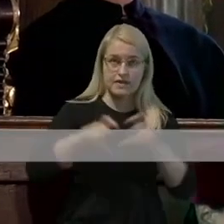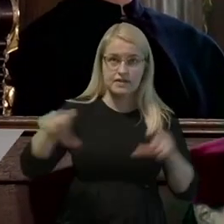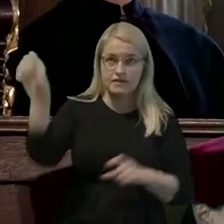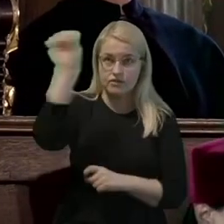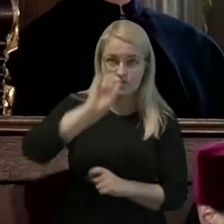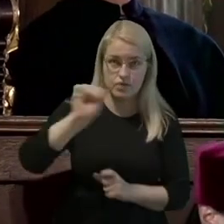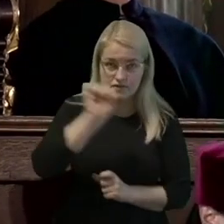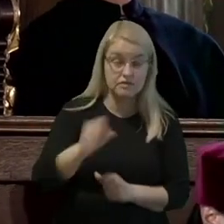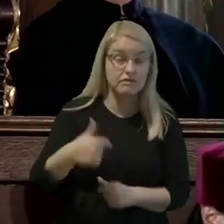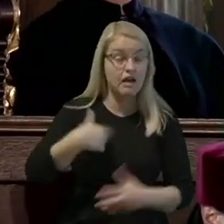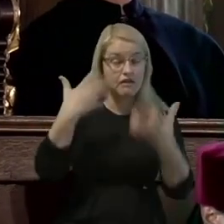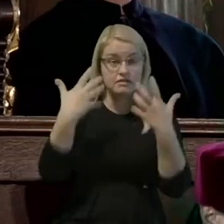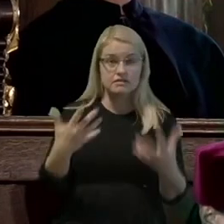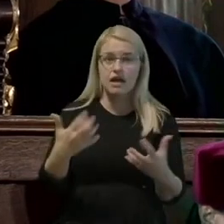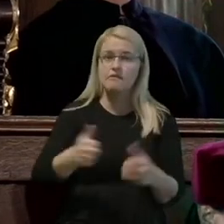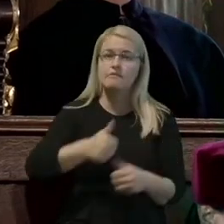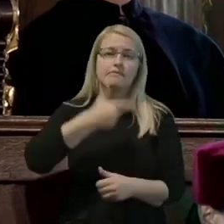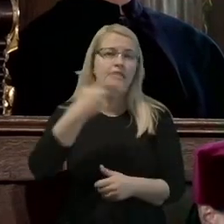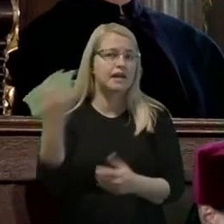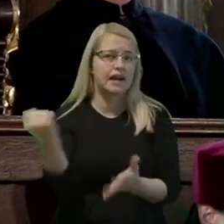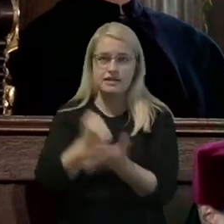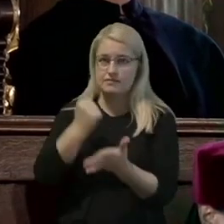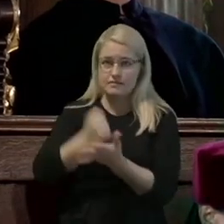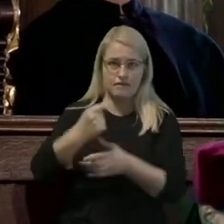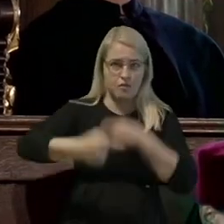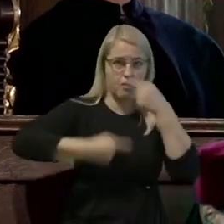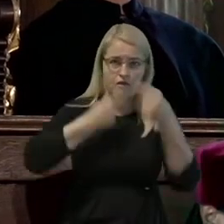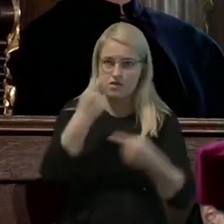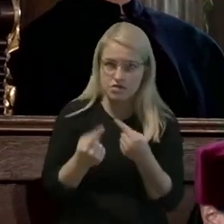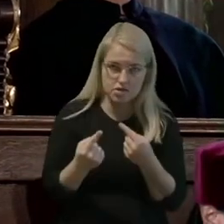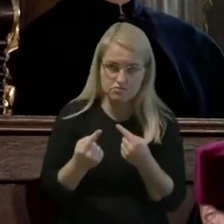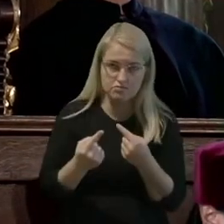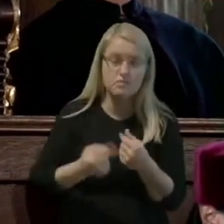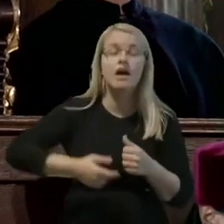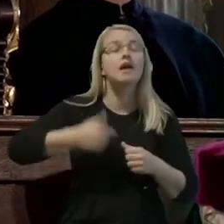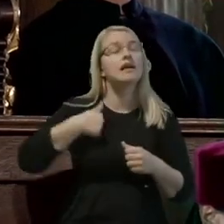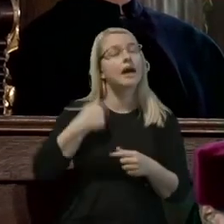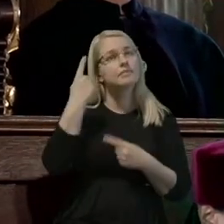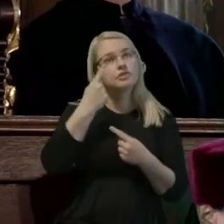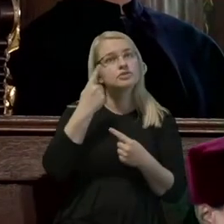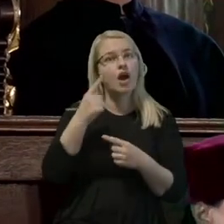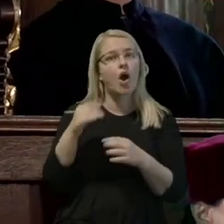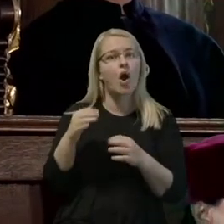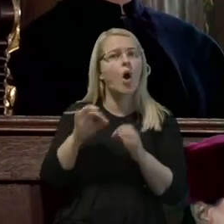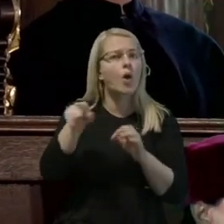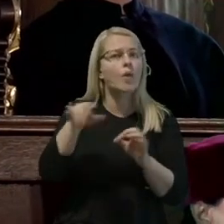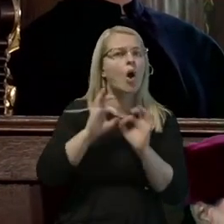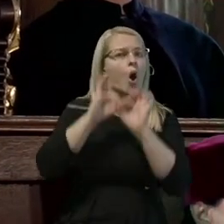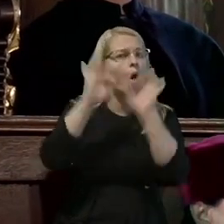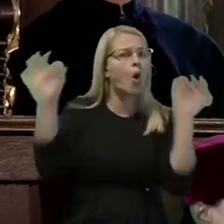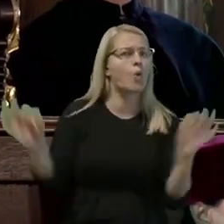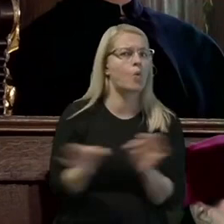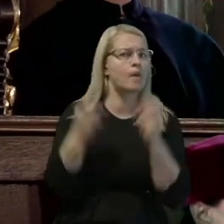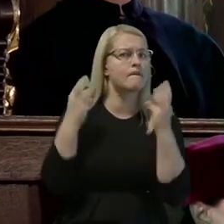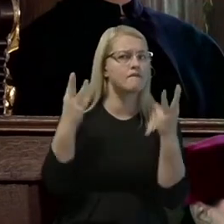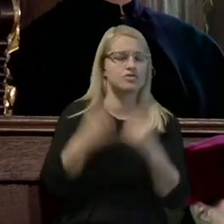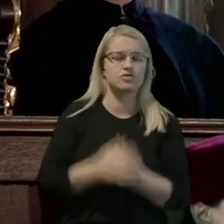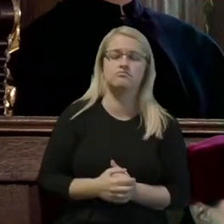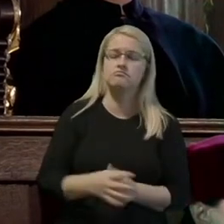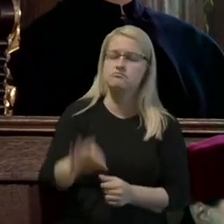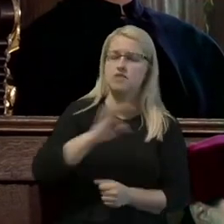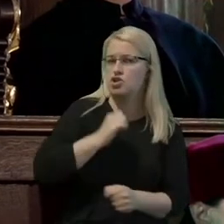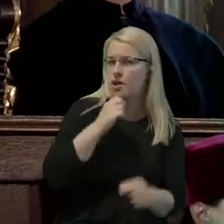Wrocławskiego, pragnę poruszyć kilka zagadnień, które uważam za uniwersalne i ważne. Istota naszej